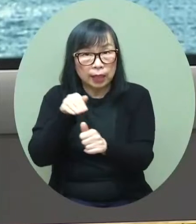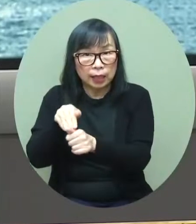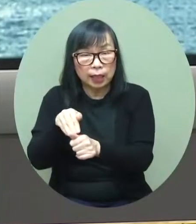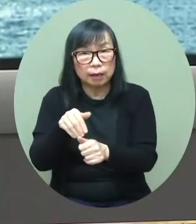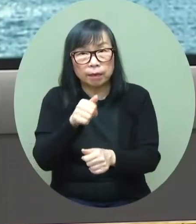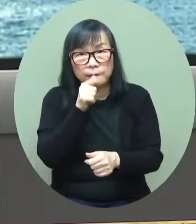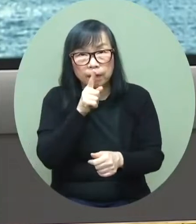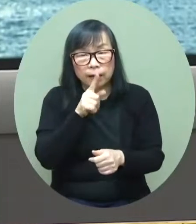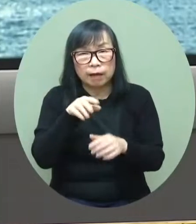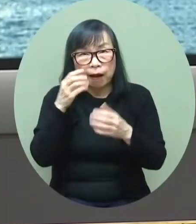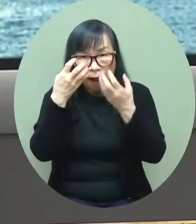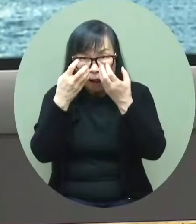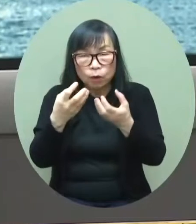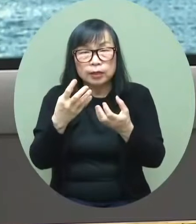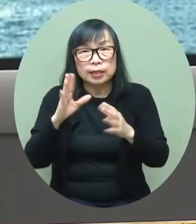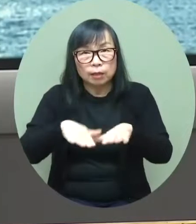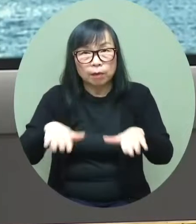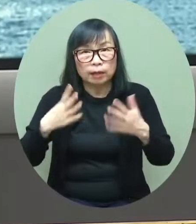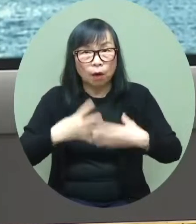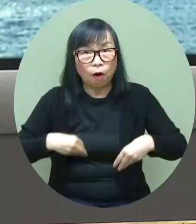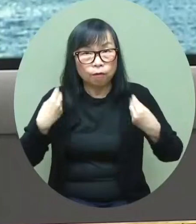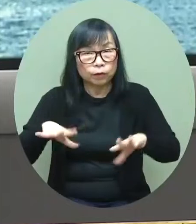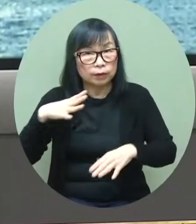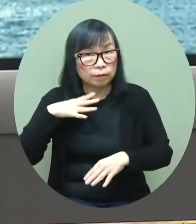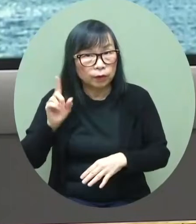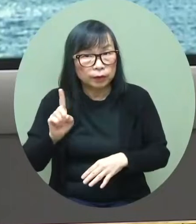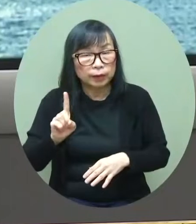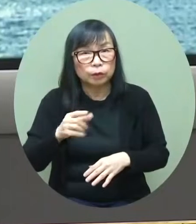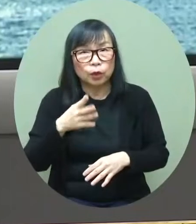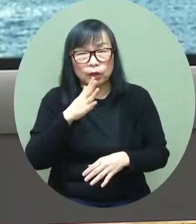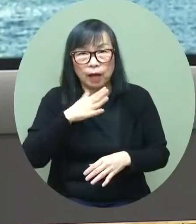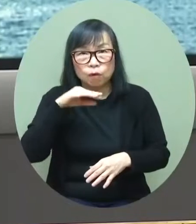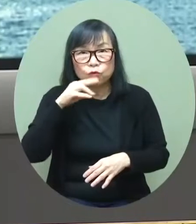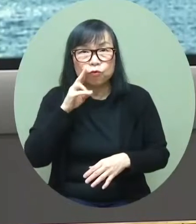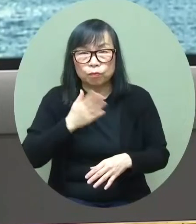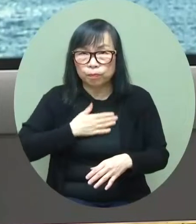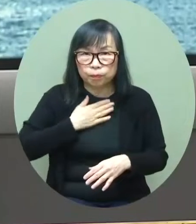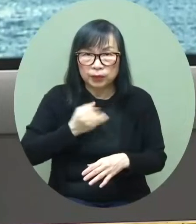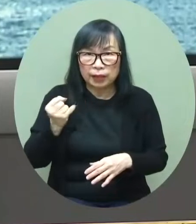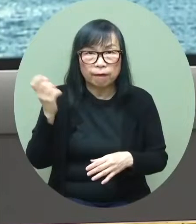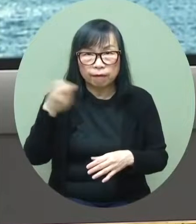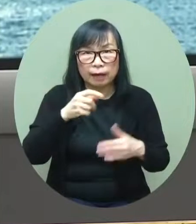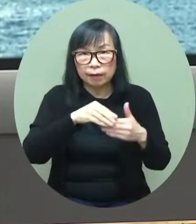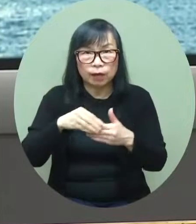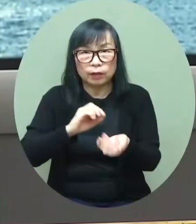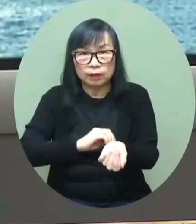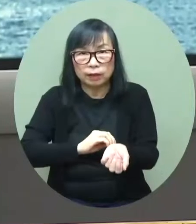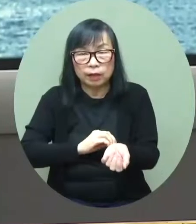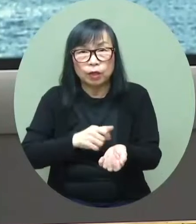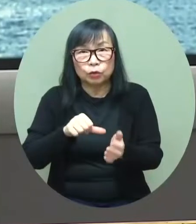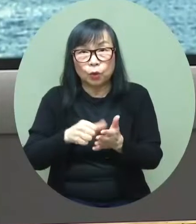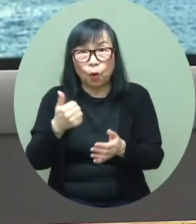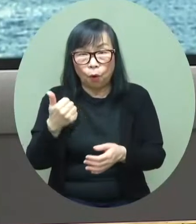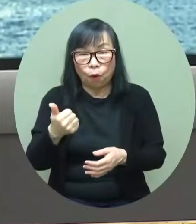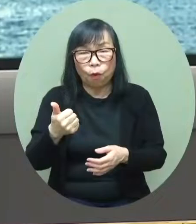咧，就要留意小朋友康復嘅情況咧，同埋都係即係有不適咧，要盡快帶佢哋睇醫生。不過我相信其實最有效